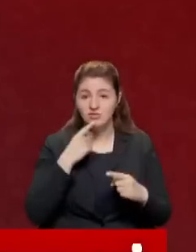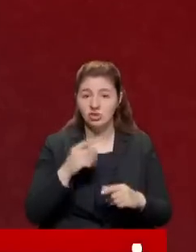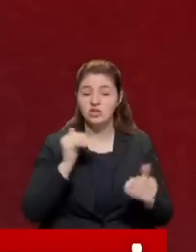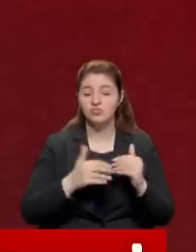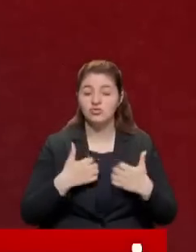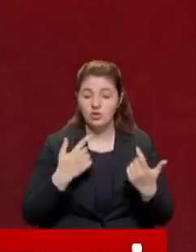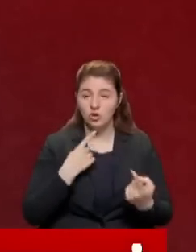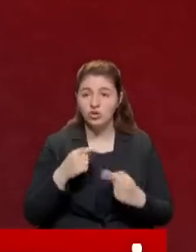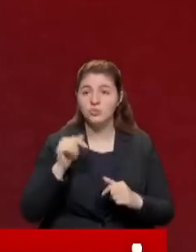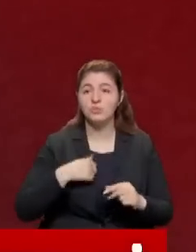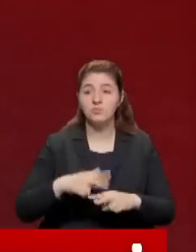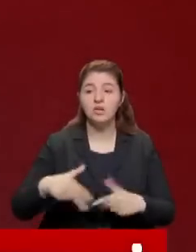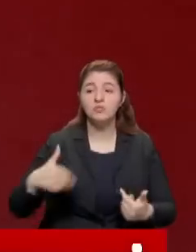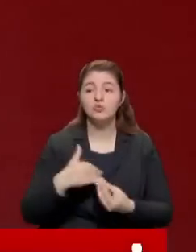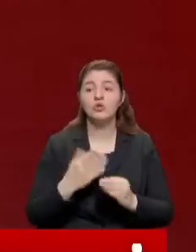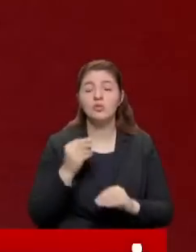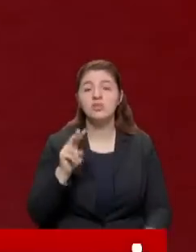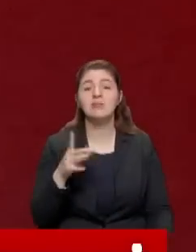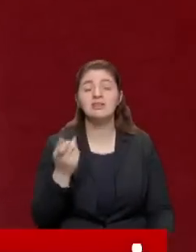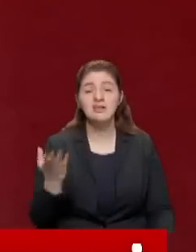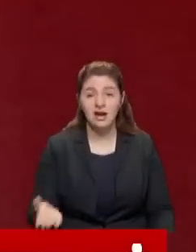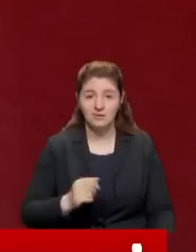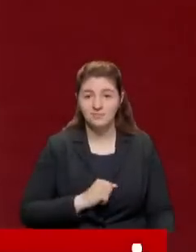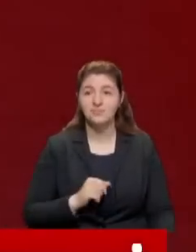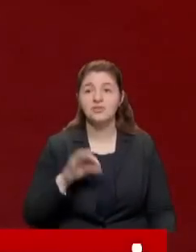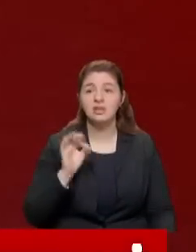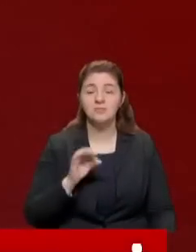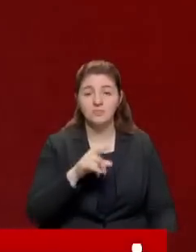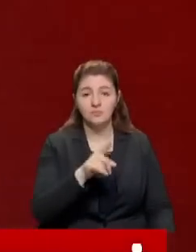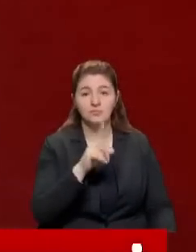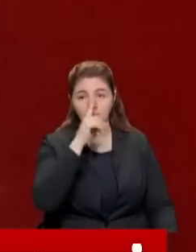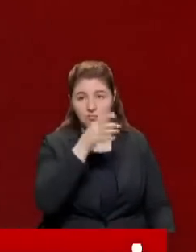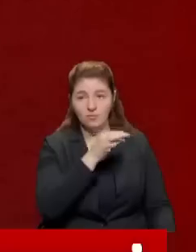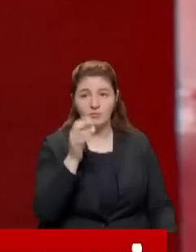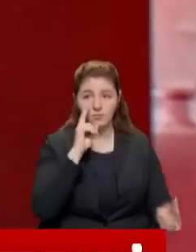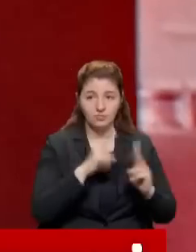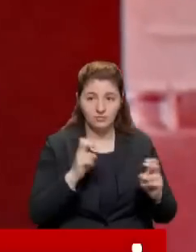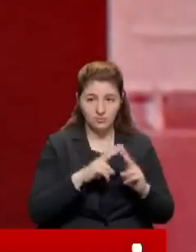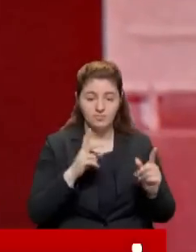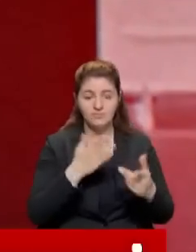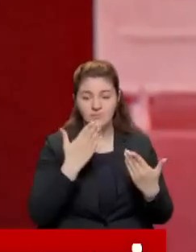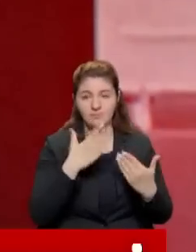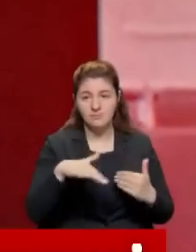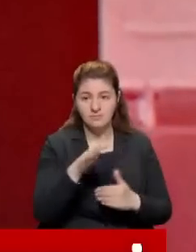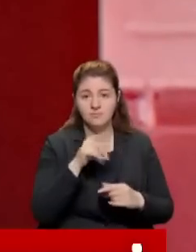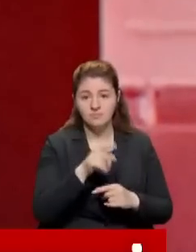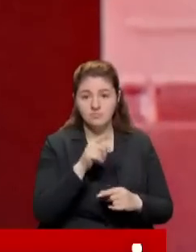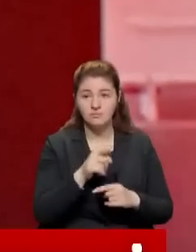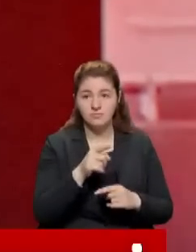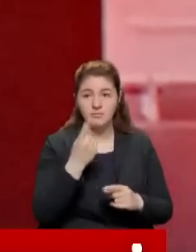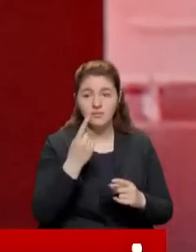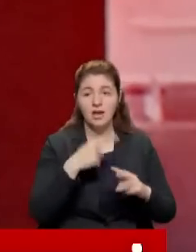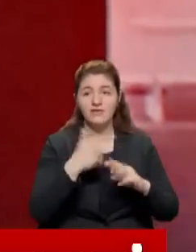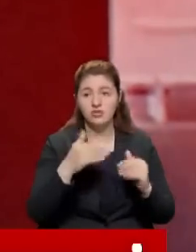seçim güvenliğini konuşacağız. Bugün başlığımız soğan olmuş, 25 lira. Şimdi bağımsız araştırmacılar, akademisyenler, onların